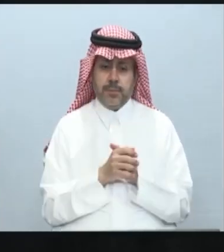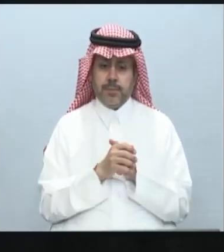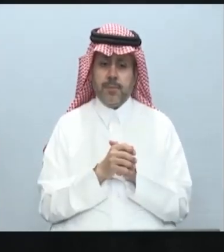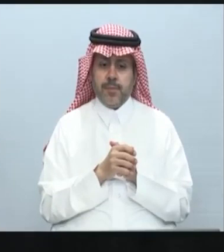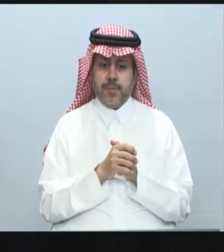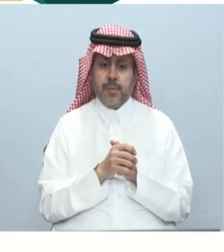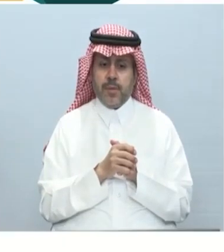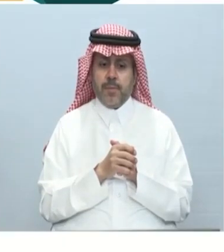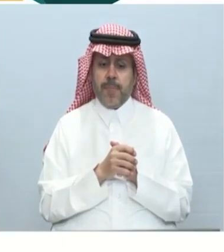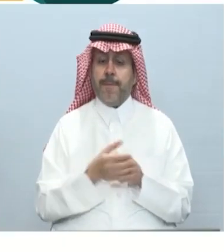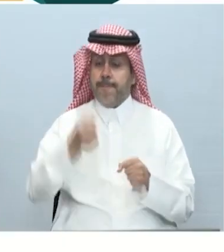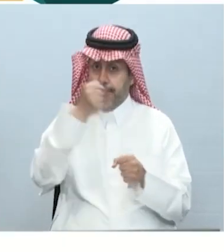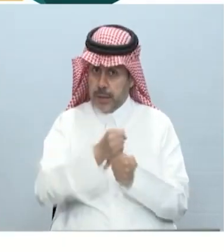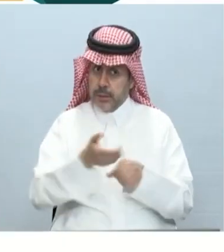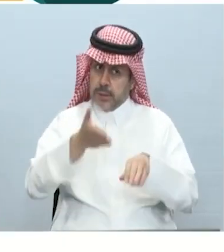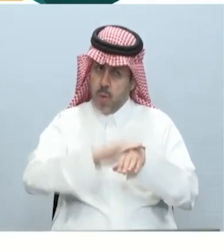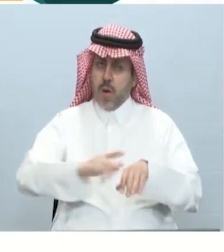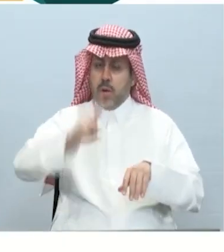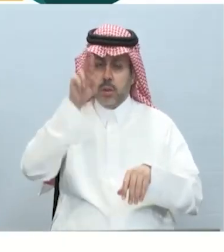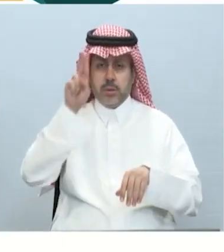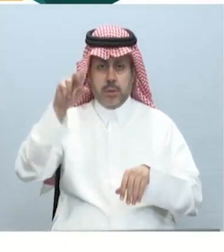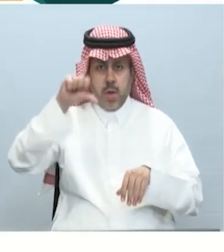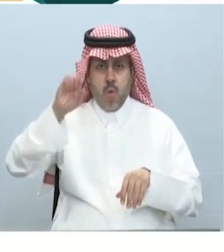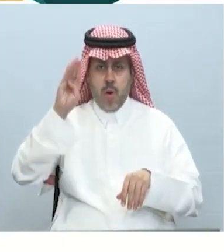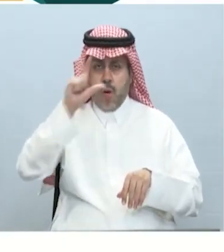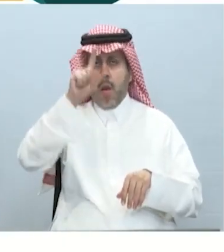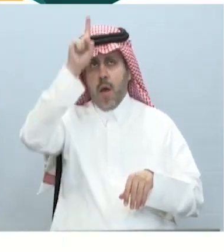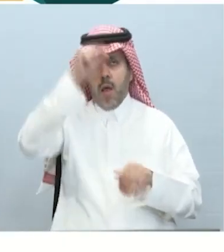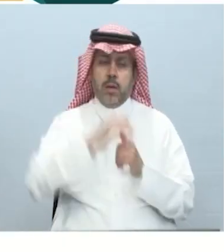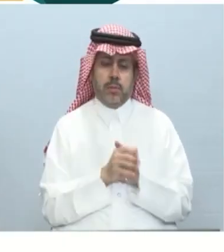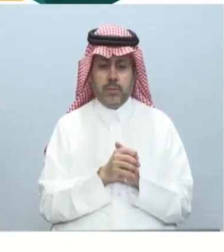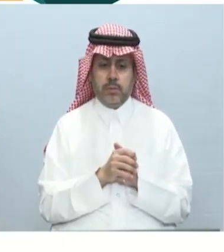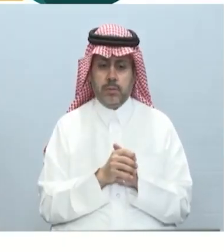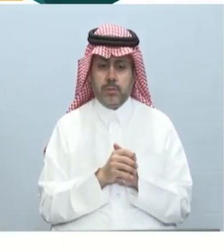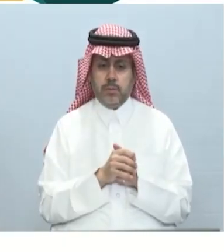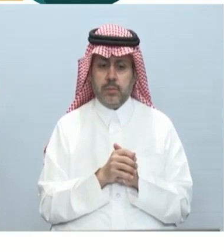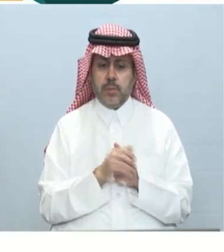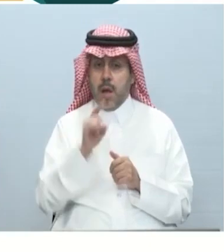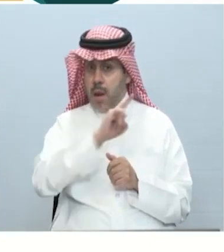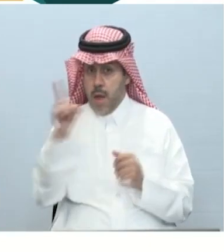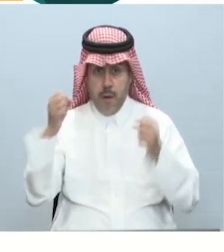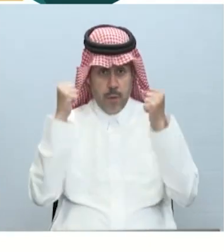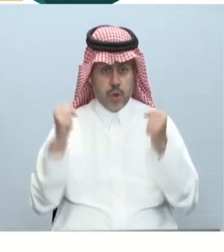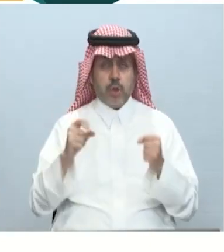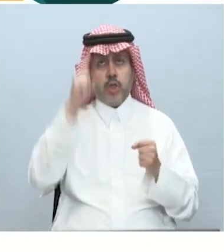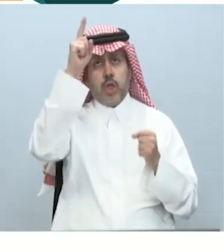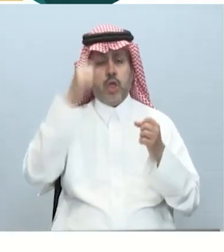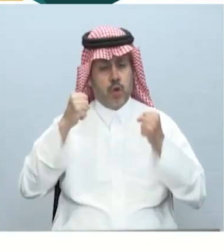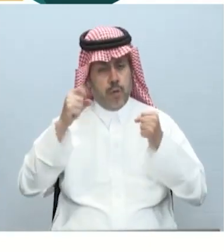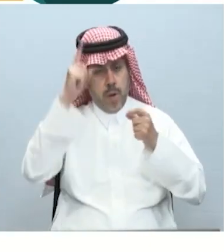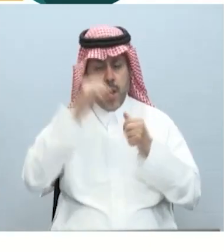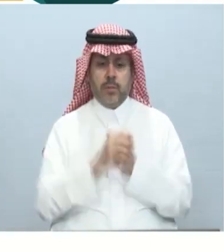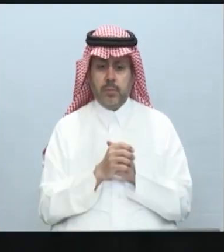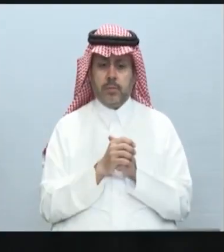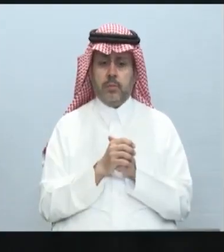لكنه ينبغي عليه ان يعتمد على الله بان يعتقد لا نجاح الا بتوفيق الله سبحانه